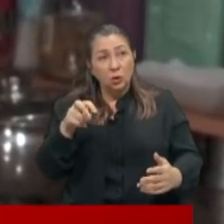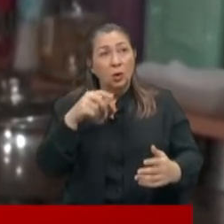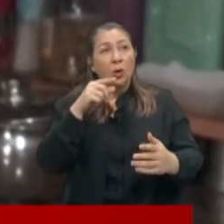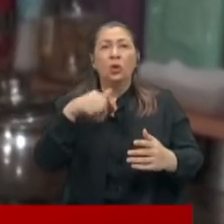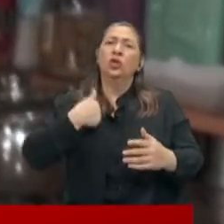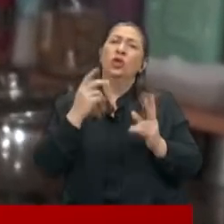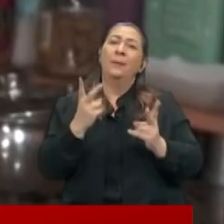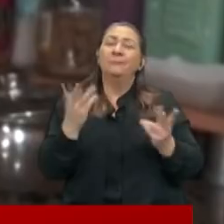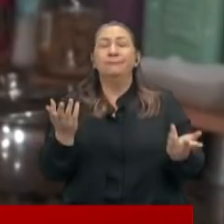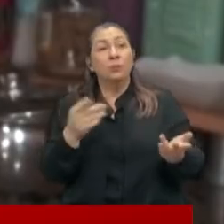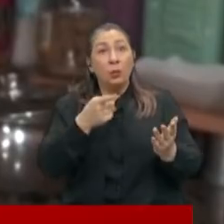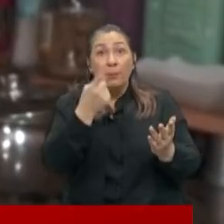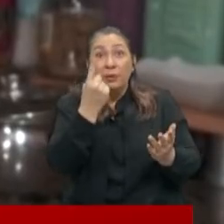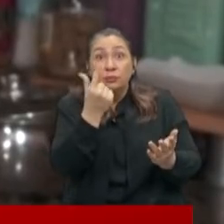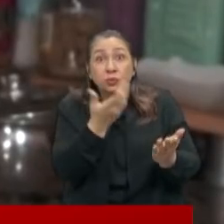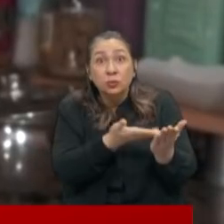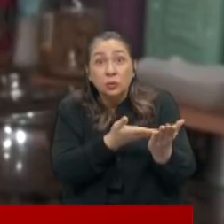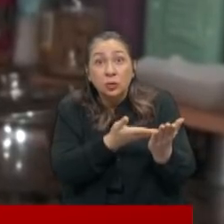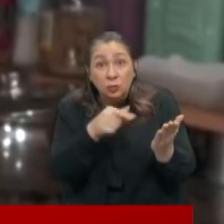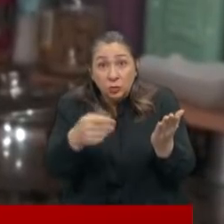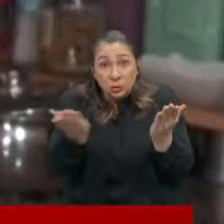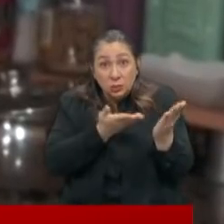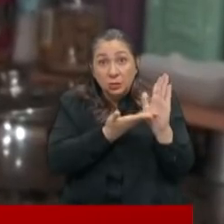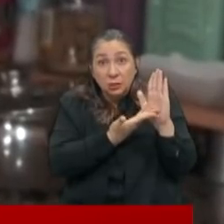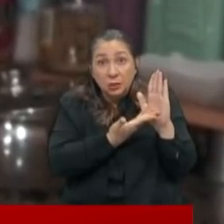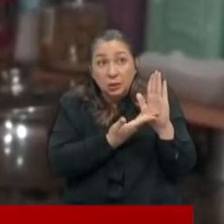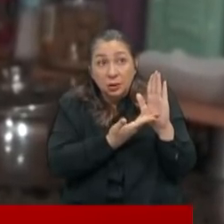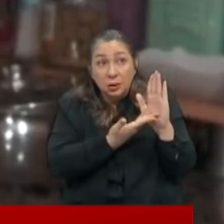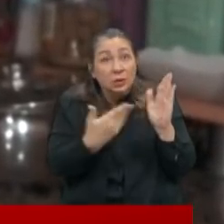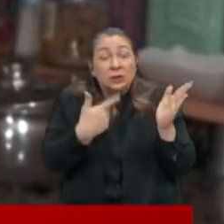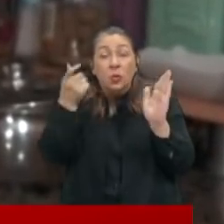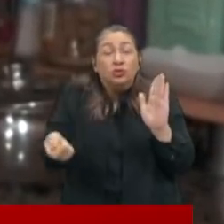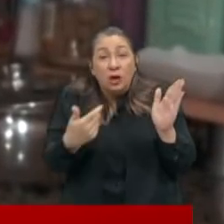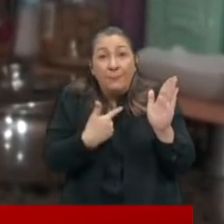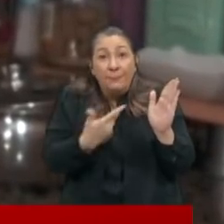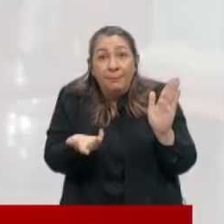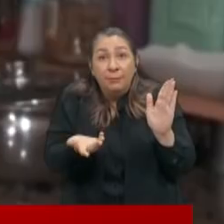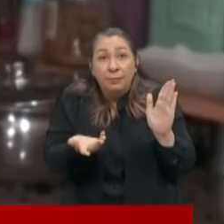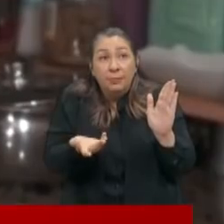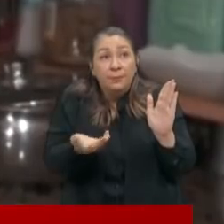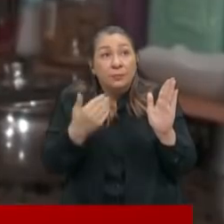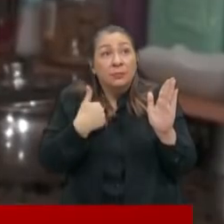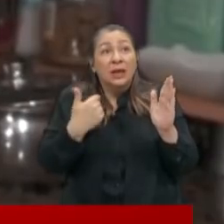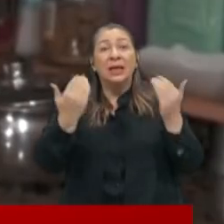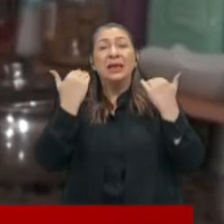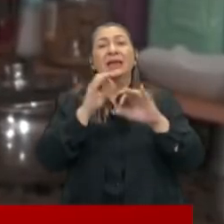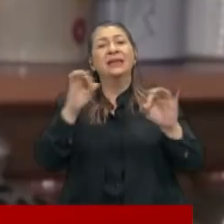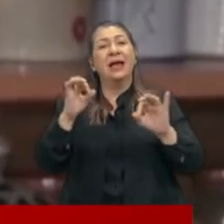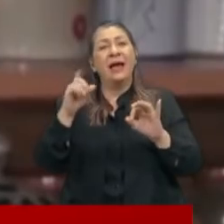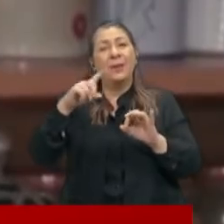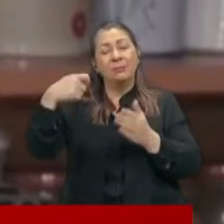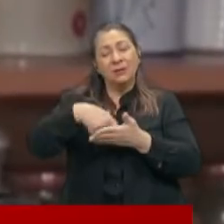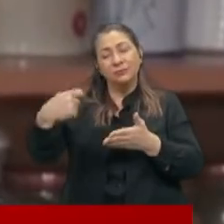Ona normal dedim hani. Bu 1,5 geldi, bugün geldi. Nasıl ödeyeceğim ben bunu? Ben yetim aylığı alıyorum